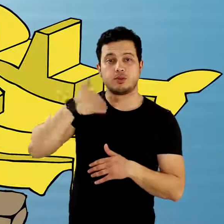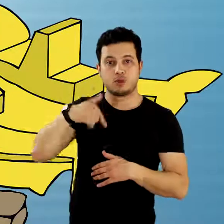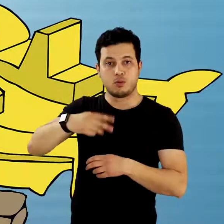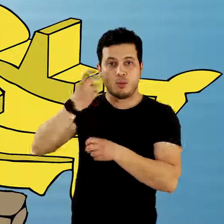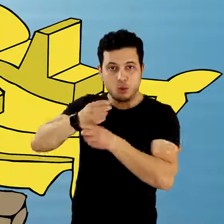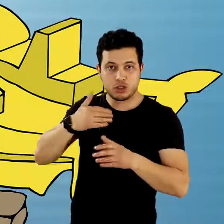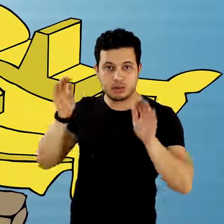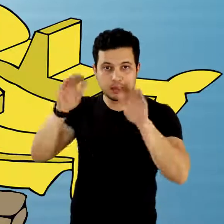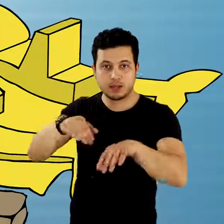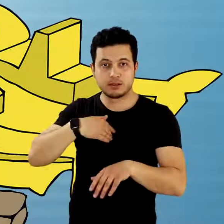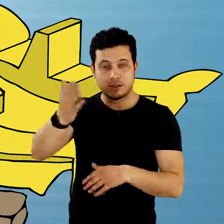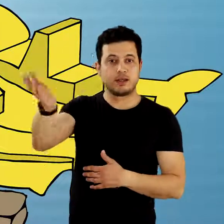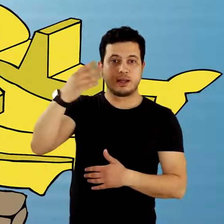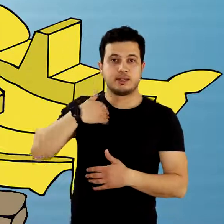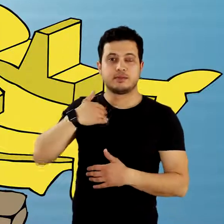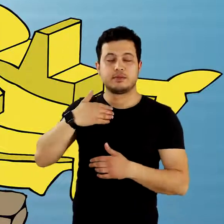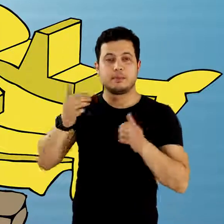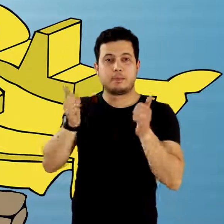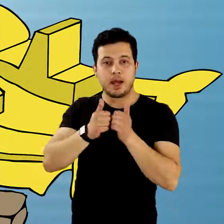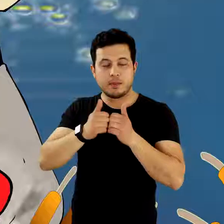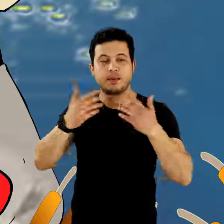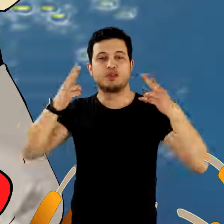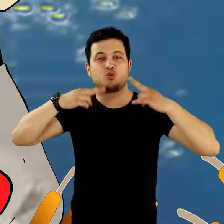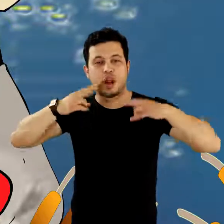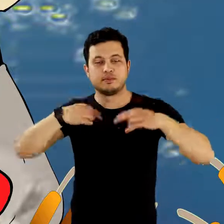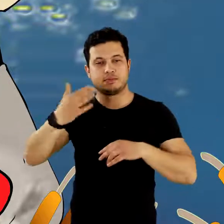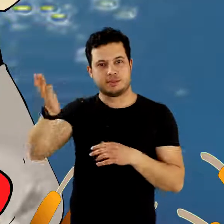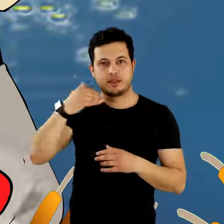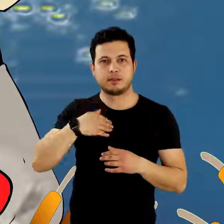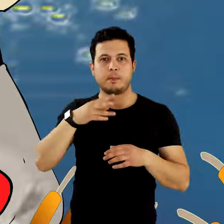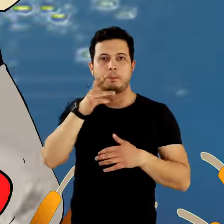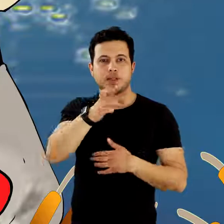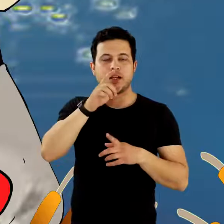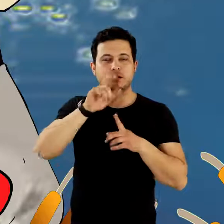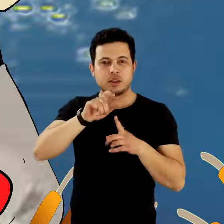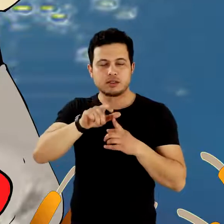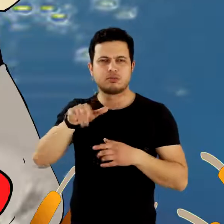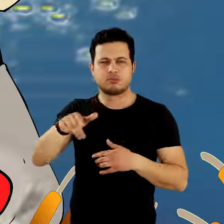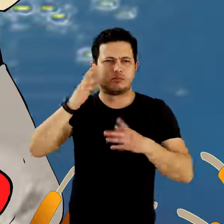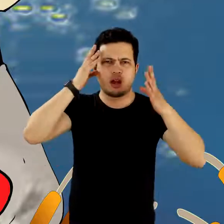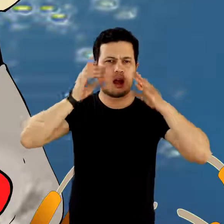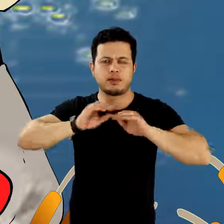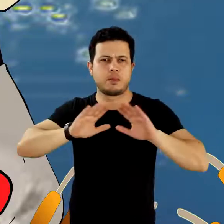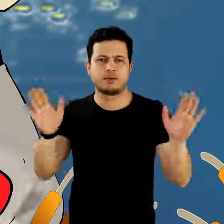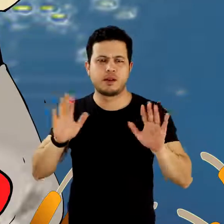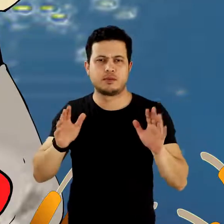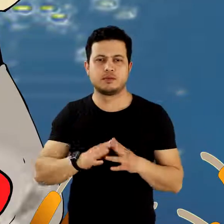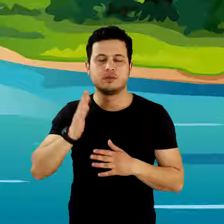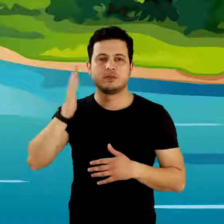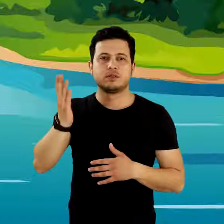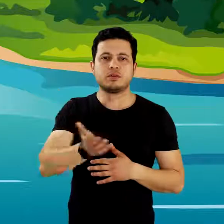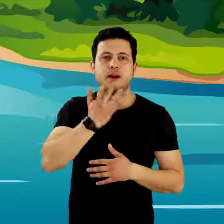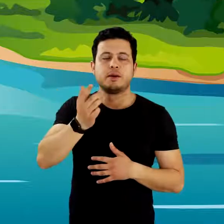geldik buraya? Hadi gelin de artık binelim. Pınar ve Çınar hala ne olduğunu anlayamamıştı.